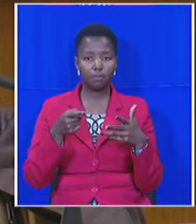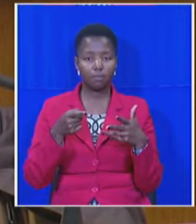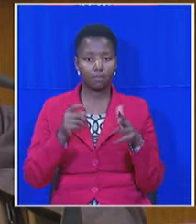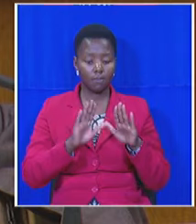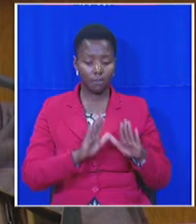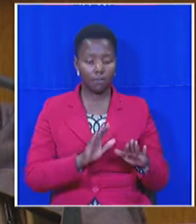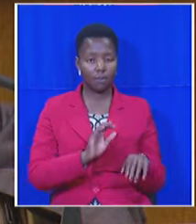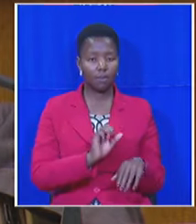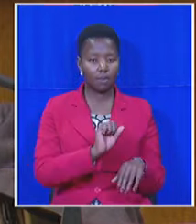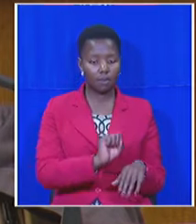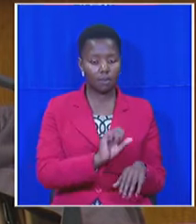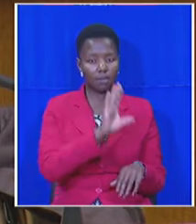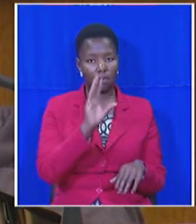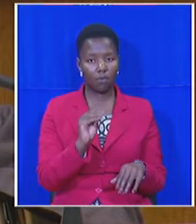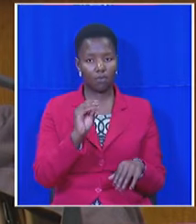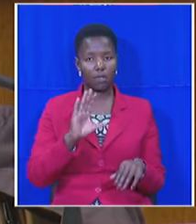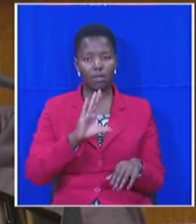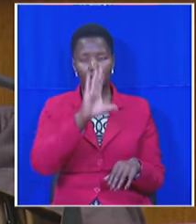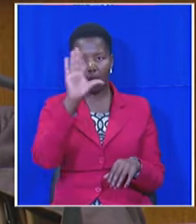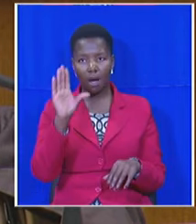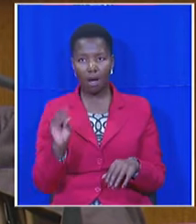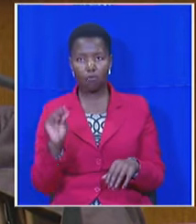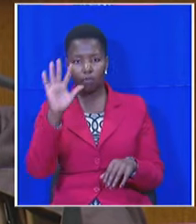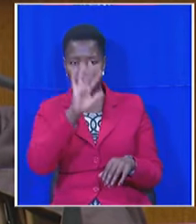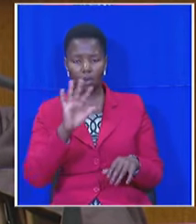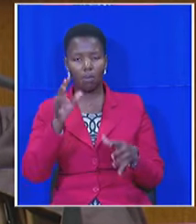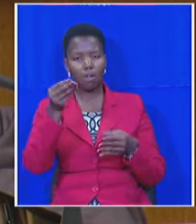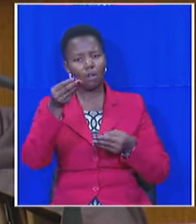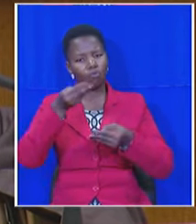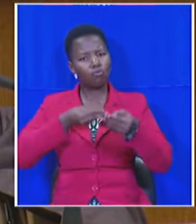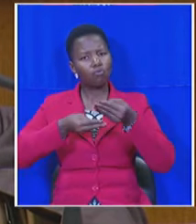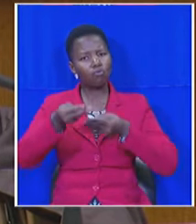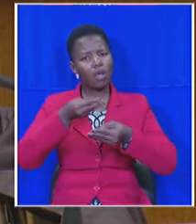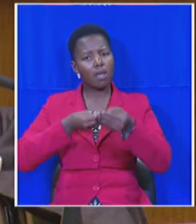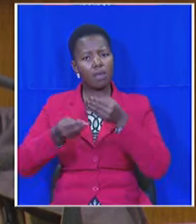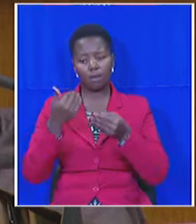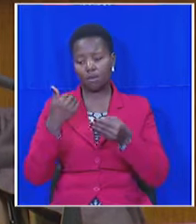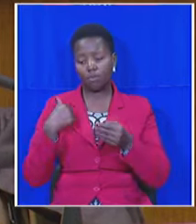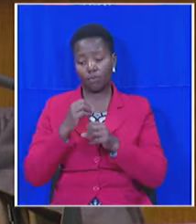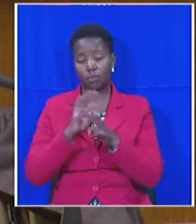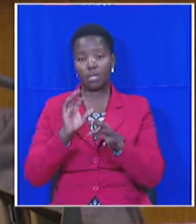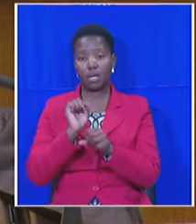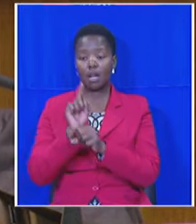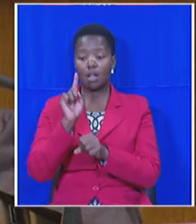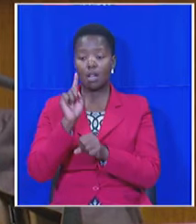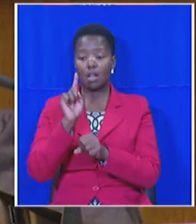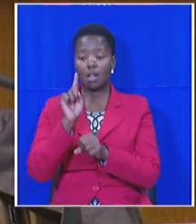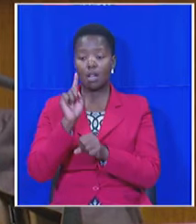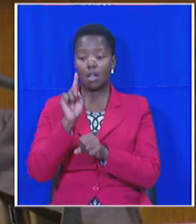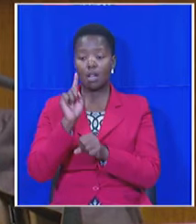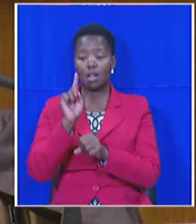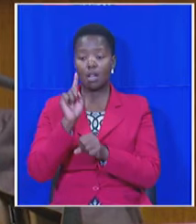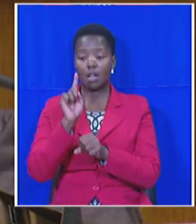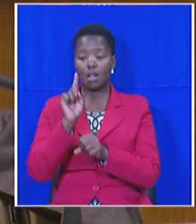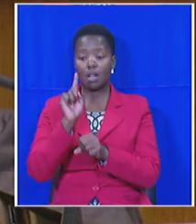leAfrica ihwebo lusuke ku11 billion before 1994 njenganje lijame ku385